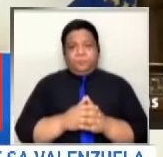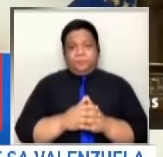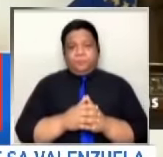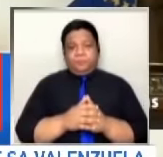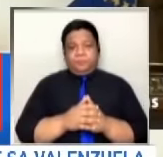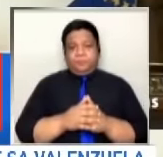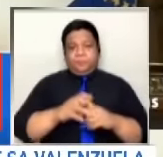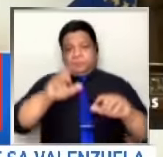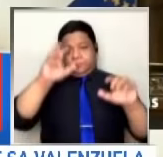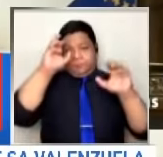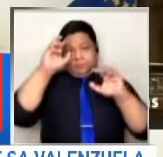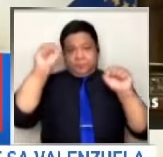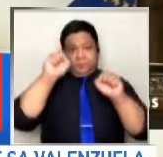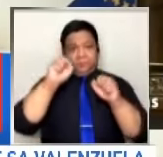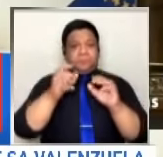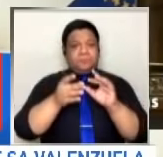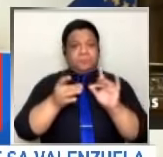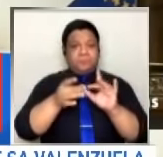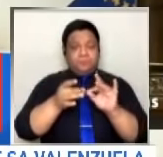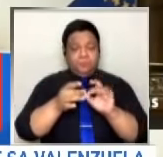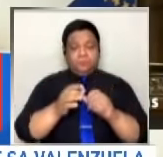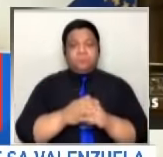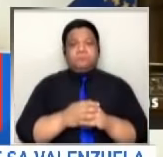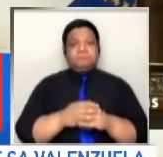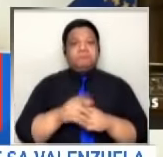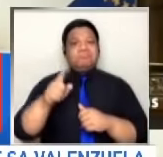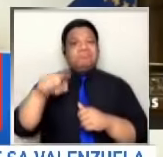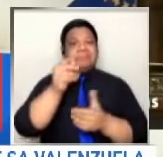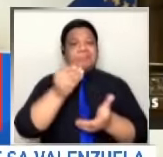sa finances nila,